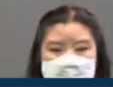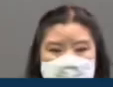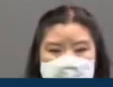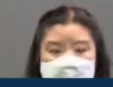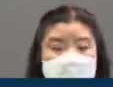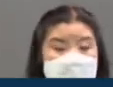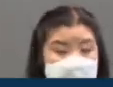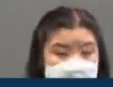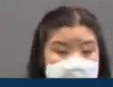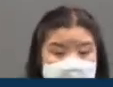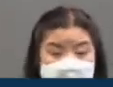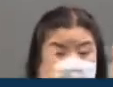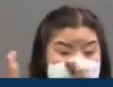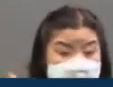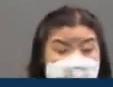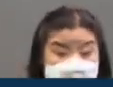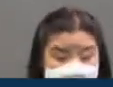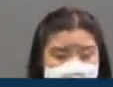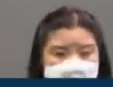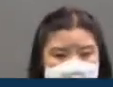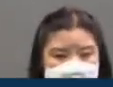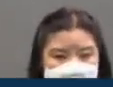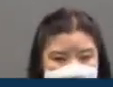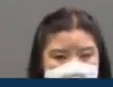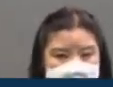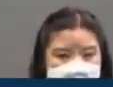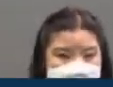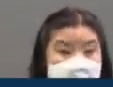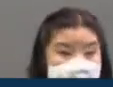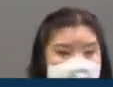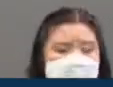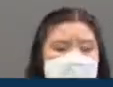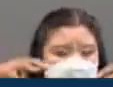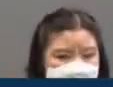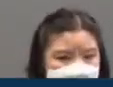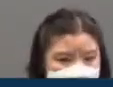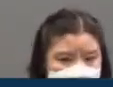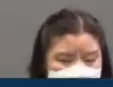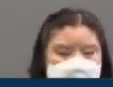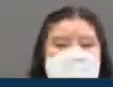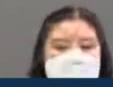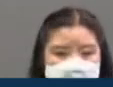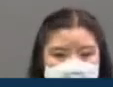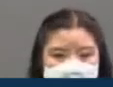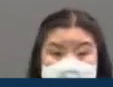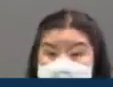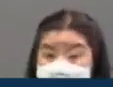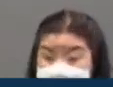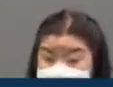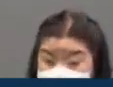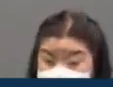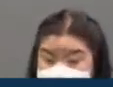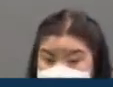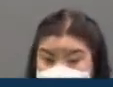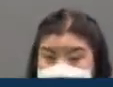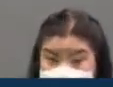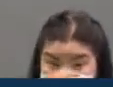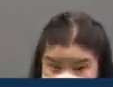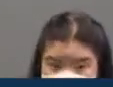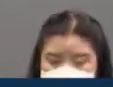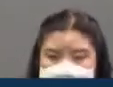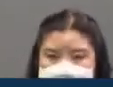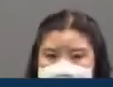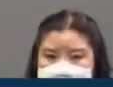งเพื่อตรวจสอบสภาพอาคารโดมหลังดังกล่าวว่ามีการจัดสร้างด้วยวัสดุที่มีคุณภาพหรือไม่และได้กำชับให้หน่วยงานที่เกี่ยว